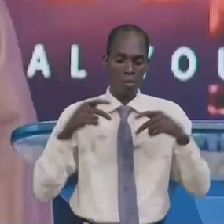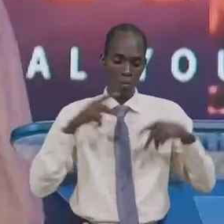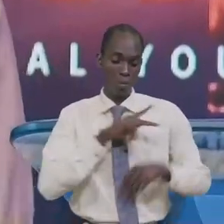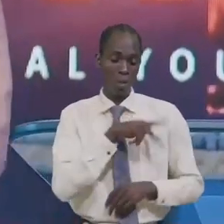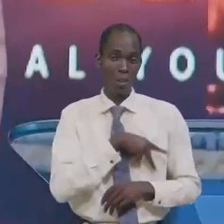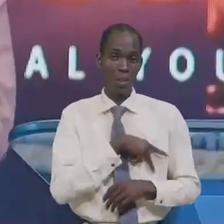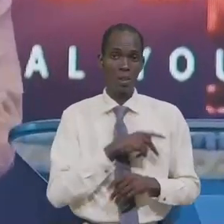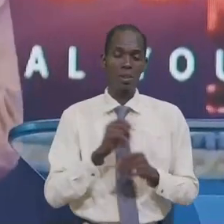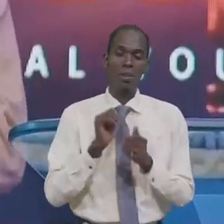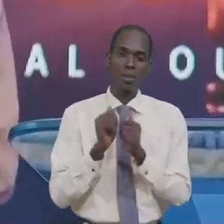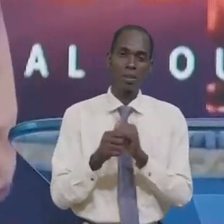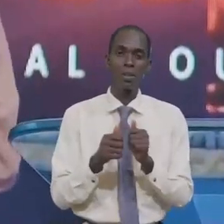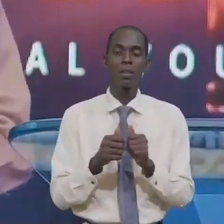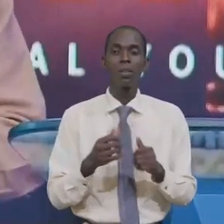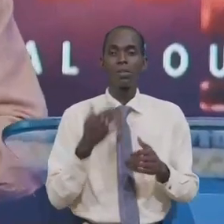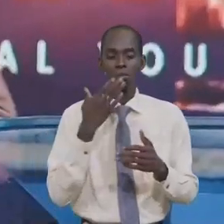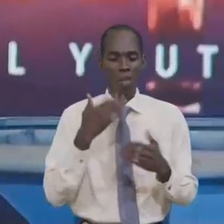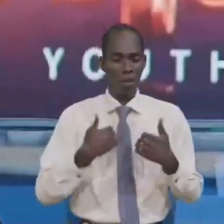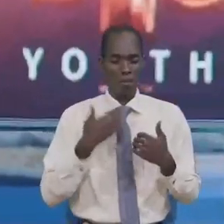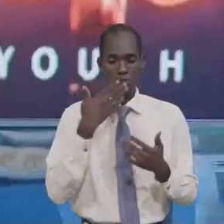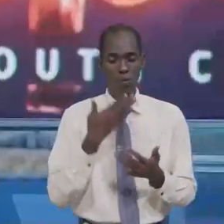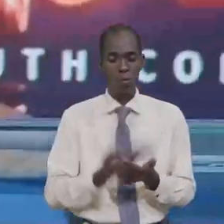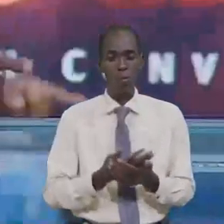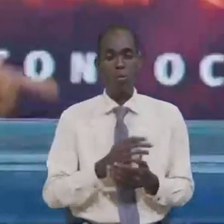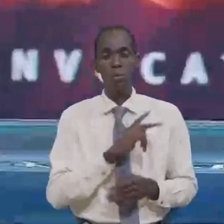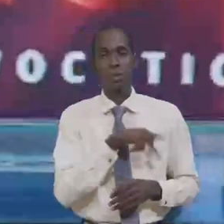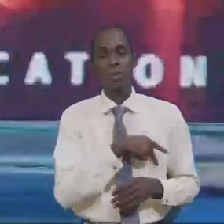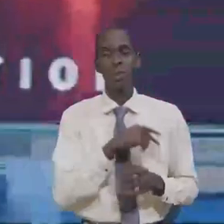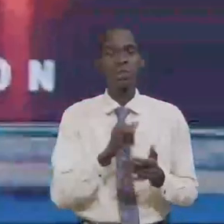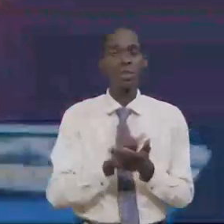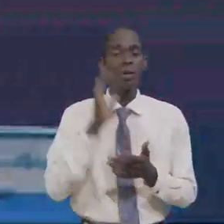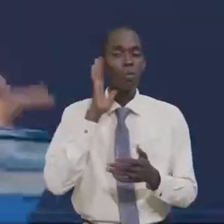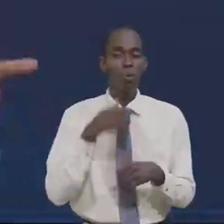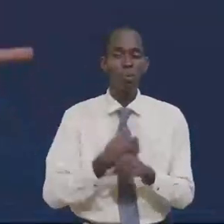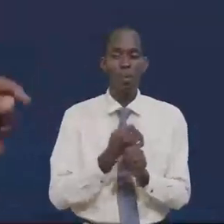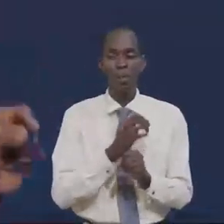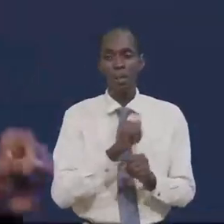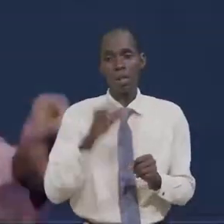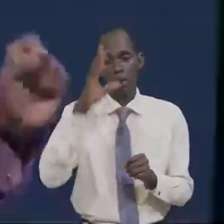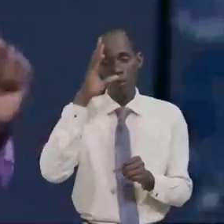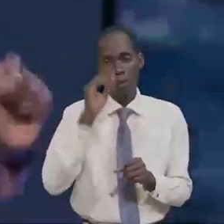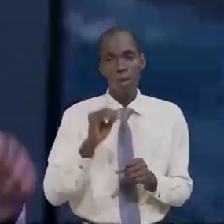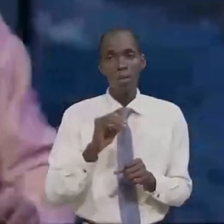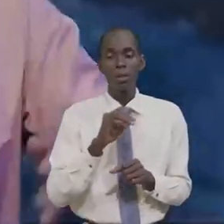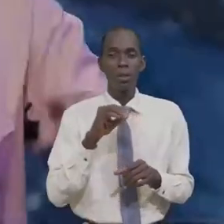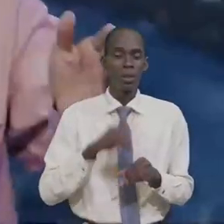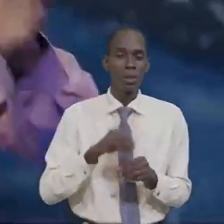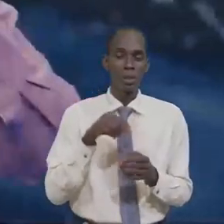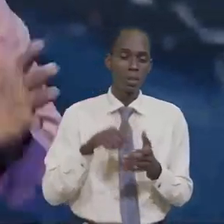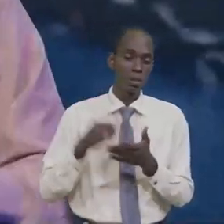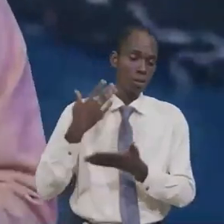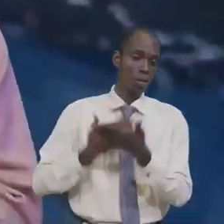développée une bonne personnalité l'essai de traces dans la génération où nous vivons